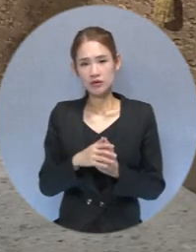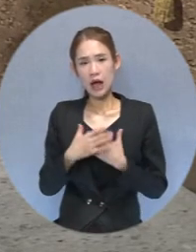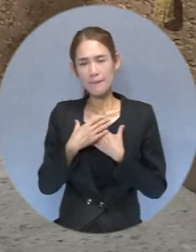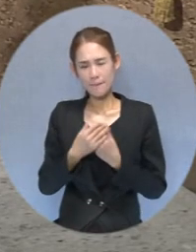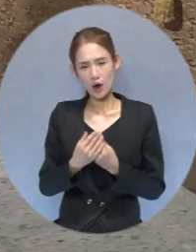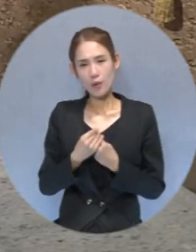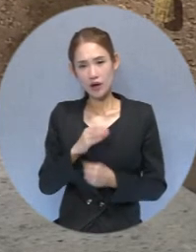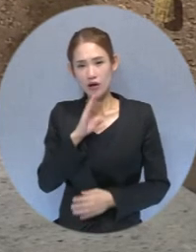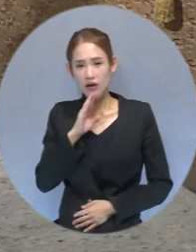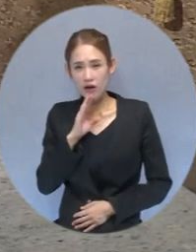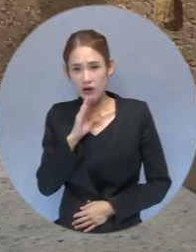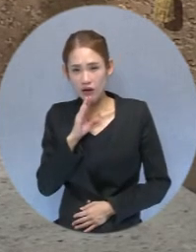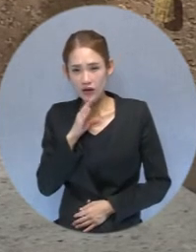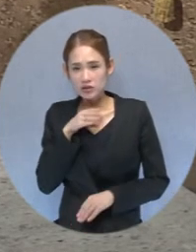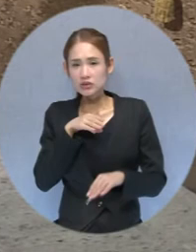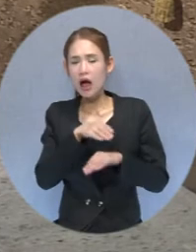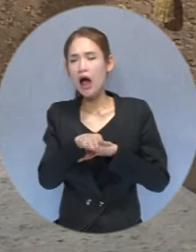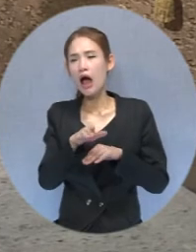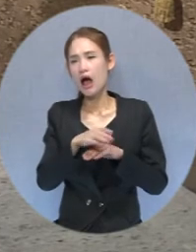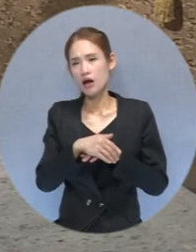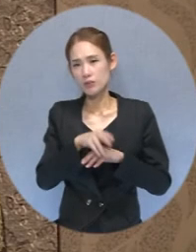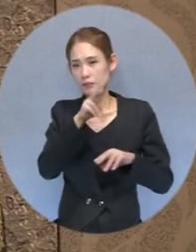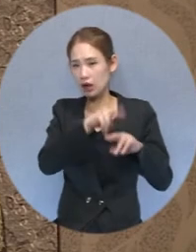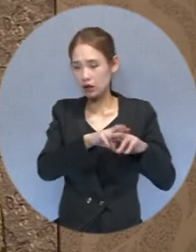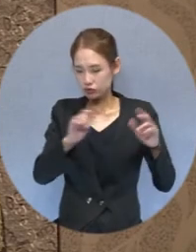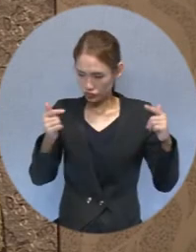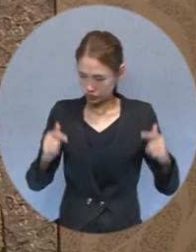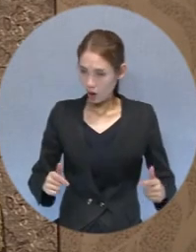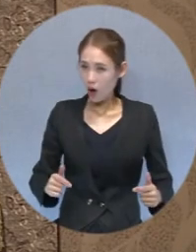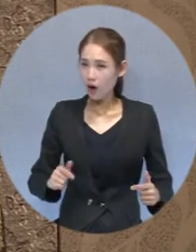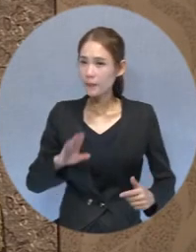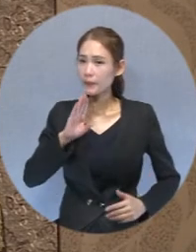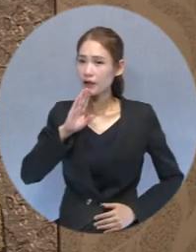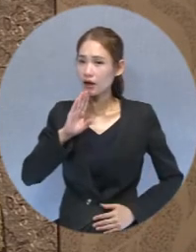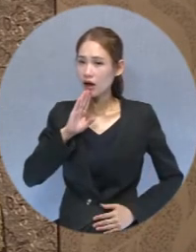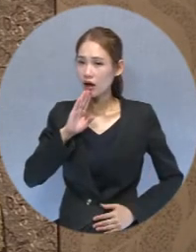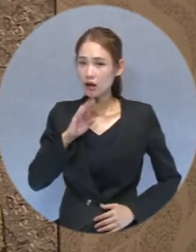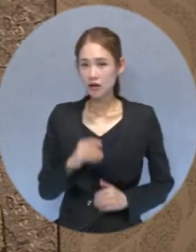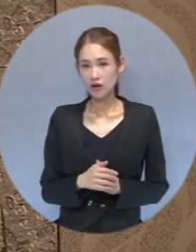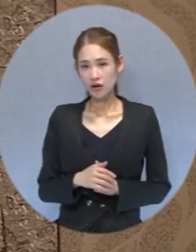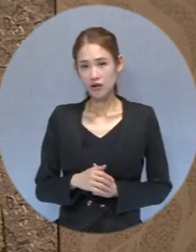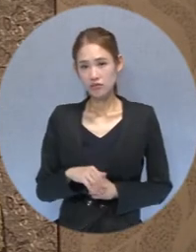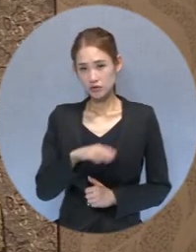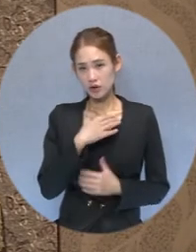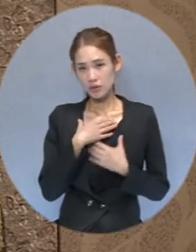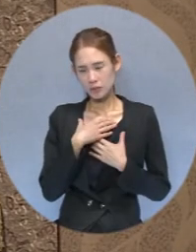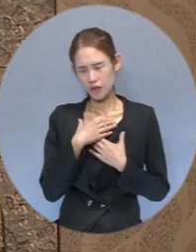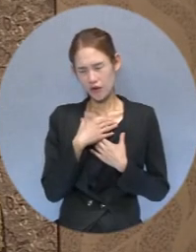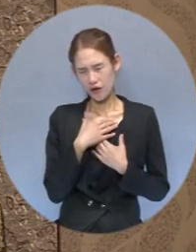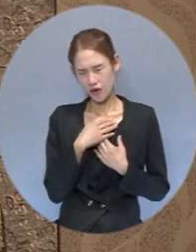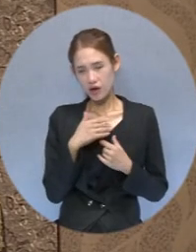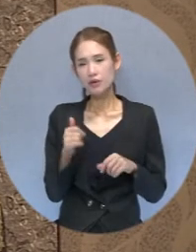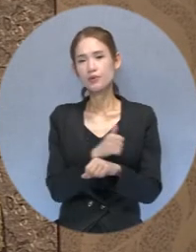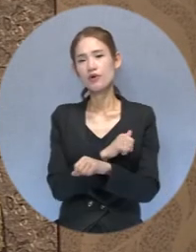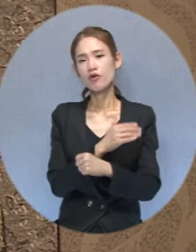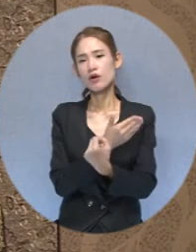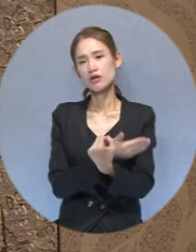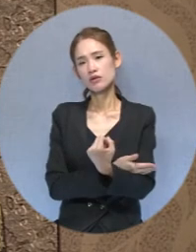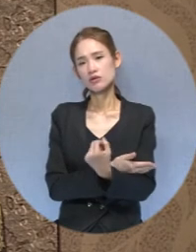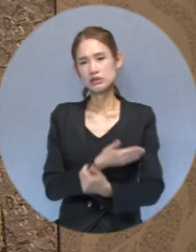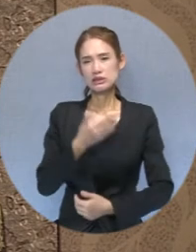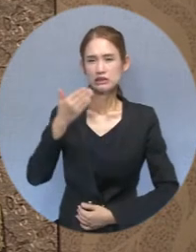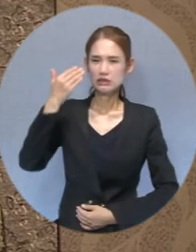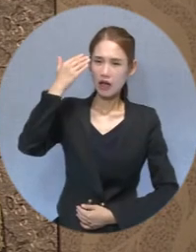하죠. 차도 덜 타게 되고 근데 우리들의 편하게 다닐